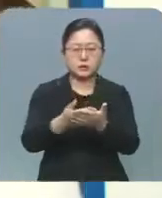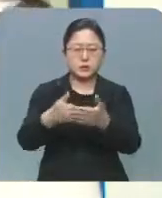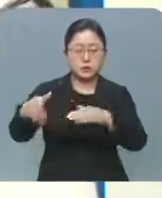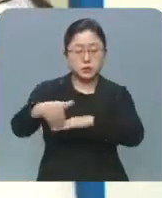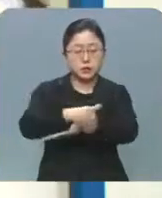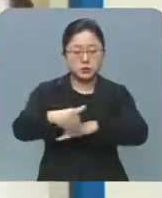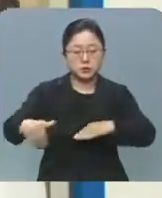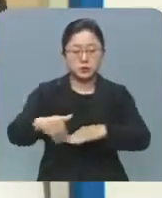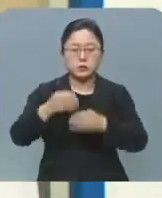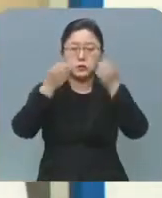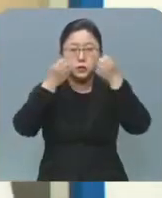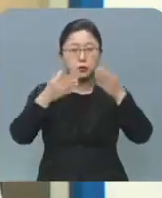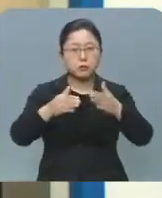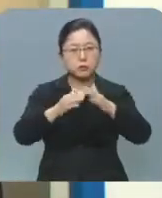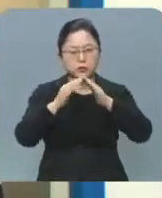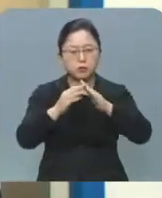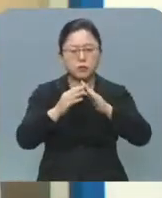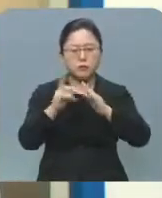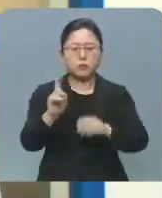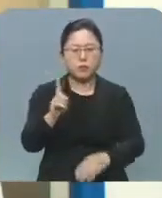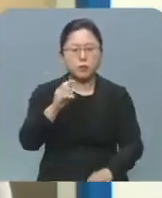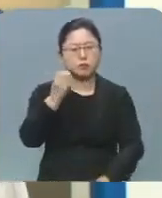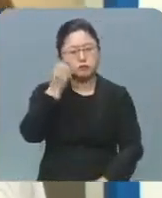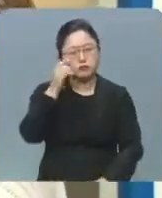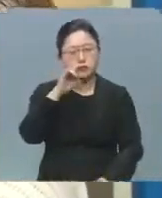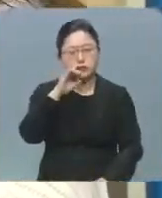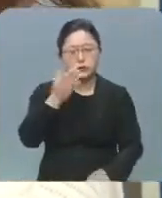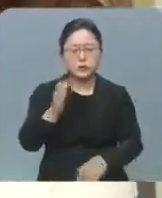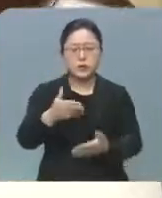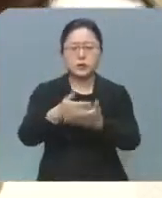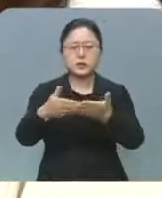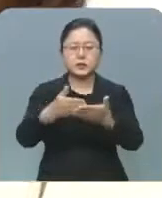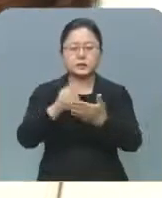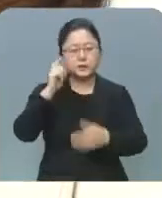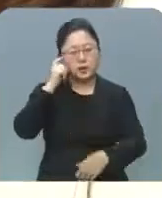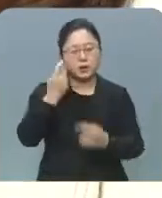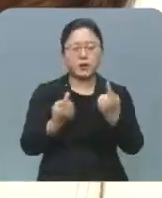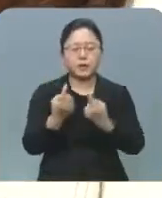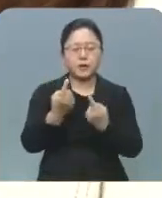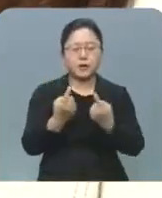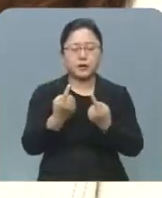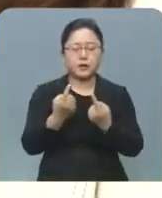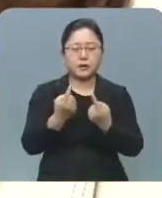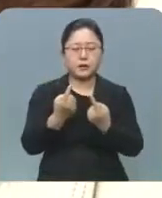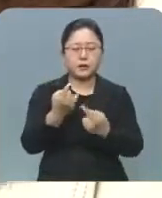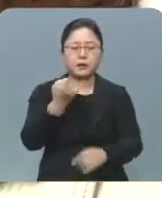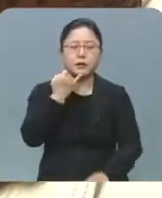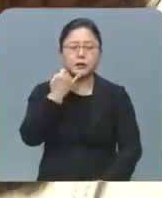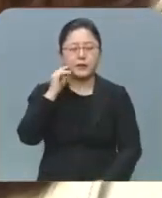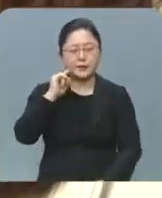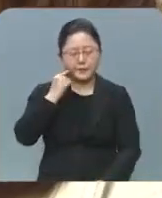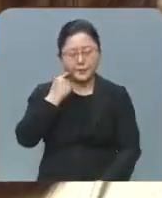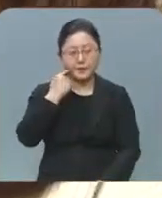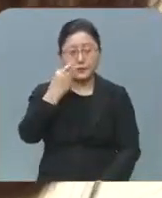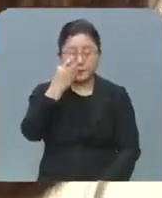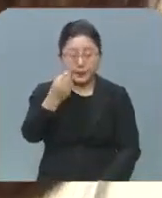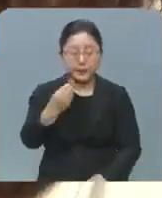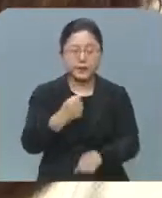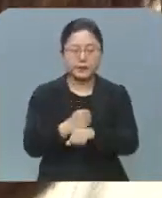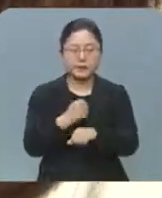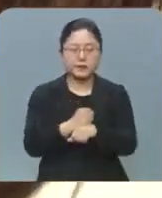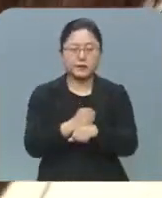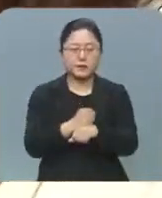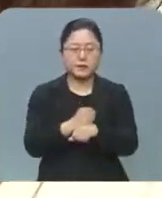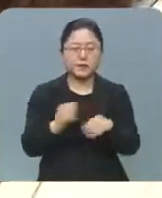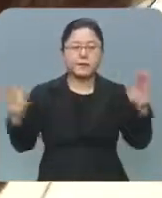이제 새로운 게 생겨가지고 유심히 봤는데 그림이 생각보다 되게 괜찮고 예뻐가지고 눈이 가더라고요. 그리고 이제